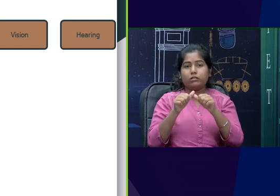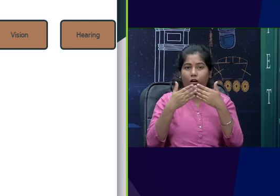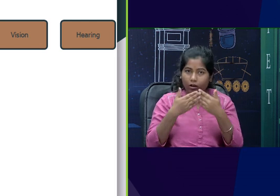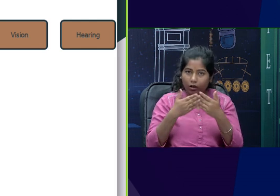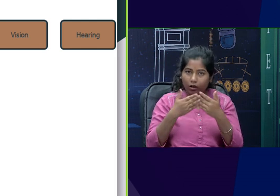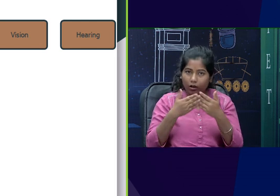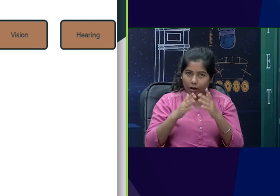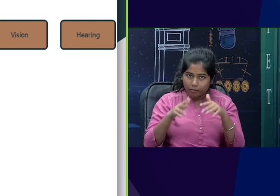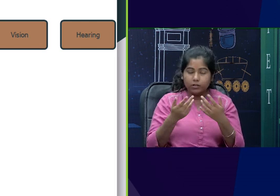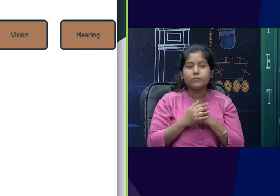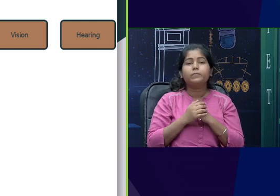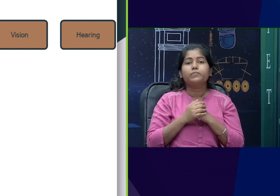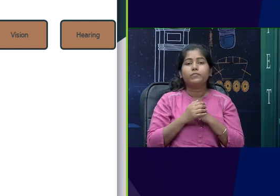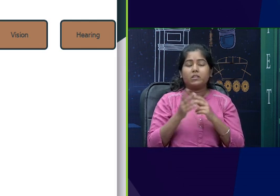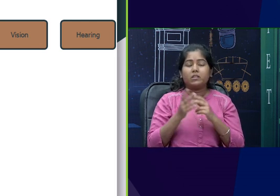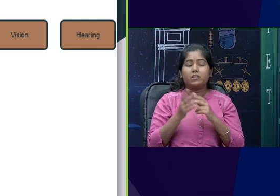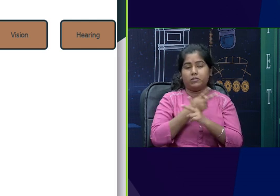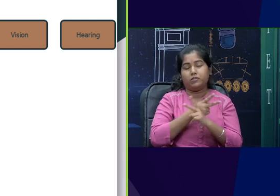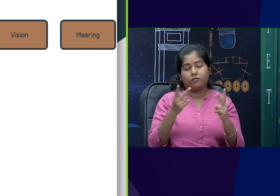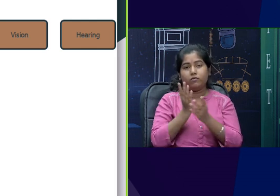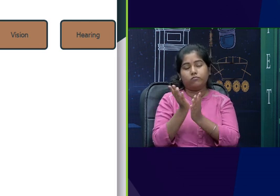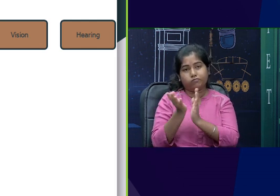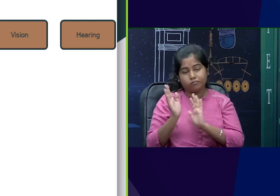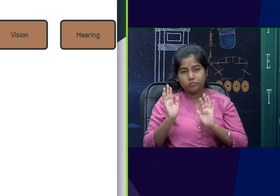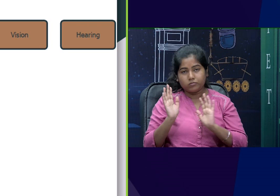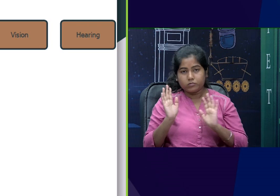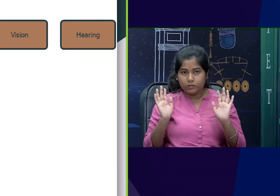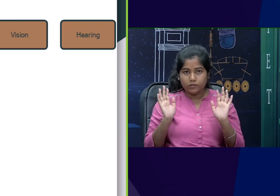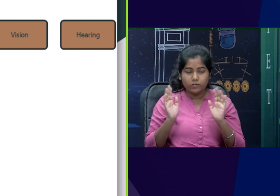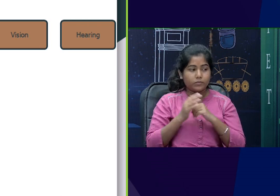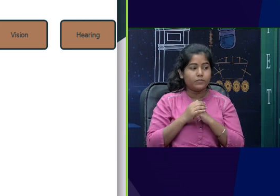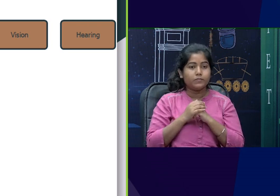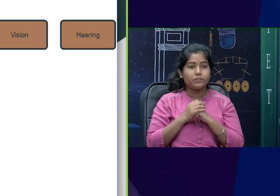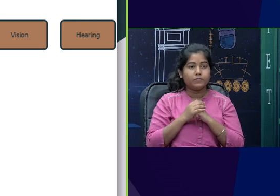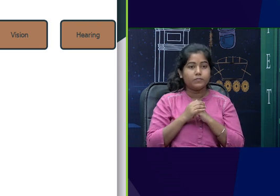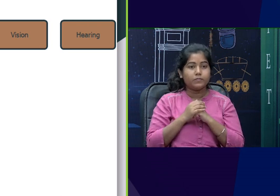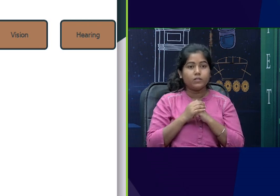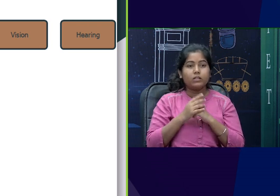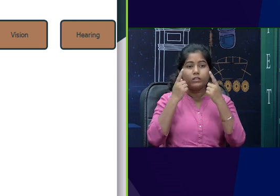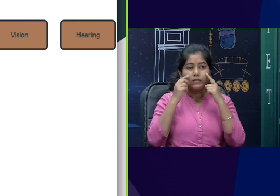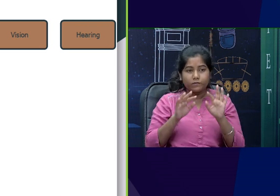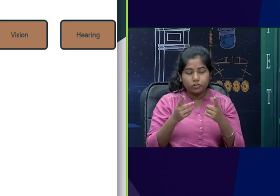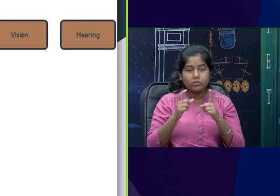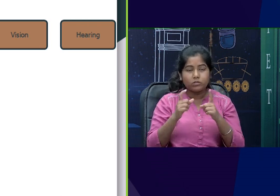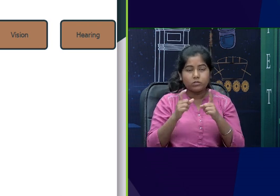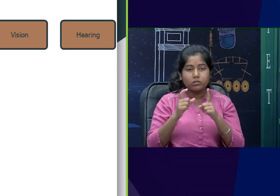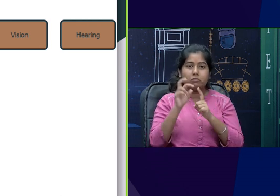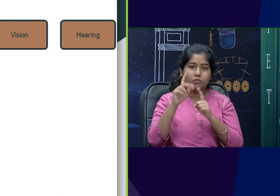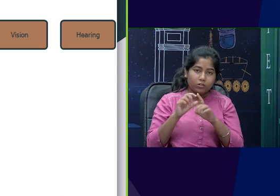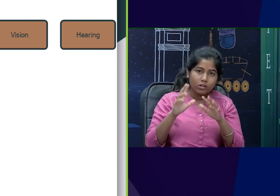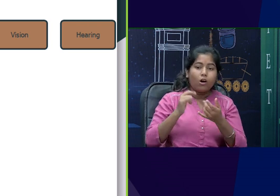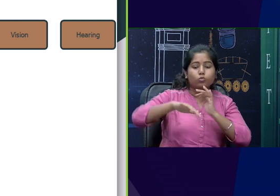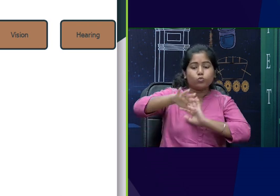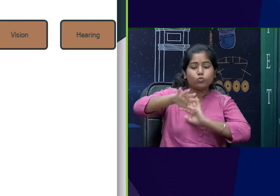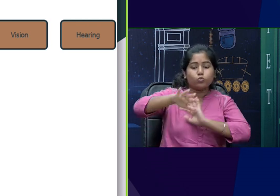गया, कम्युनिकेशन हो गया, किसी एक्सेस के लिए हो गया, एडीएल जो डेली एक्टिविटी हो गया, सोशल बिहेवियर